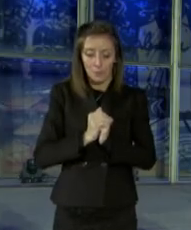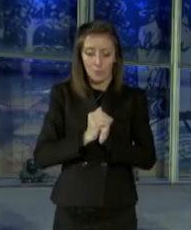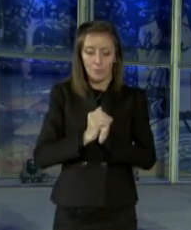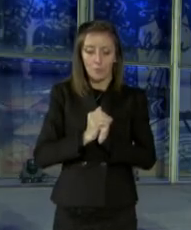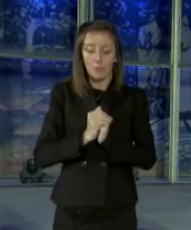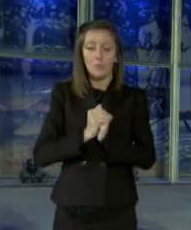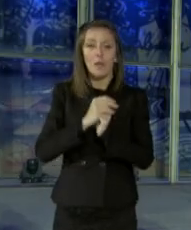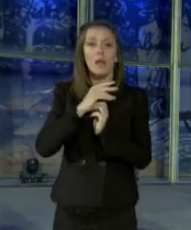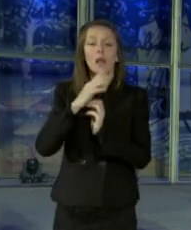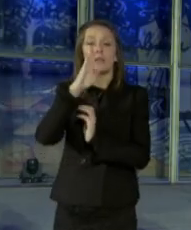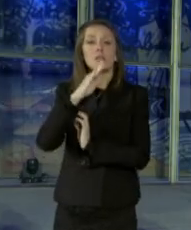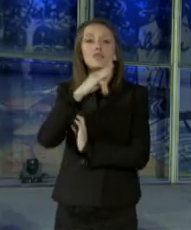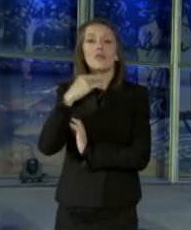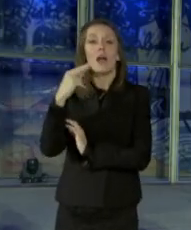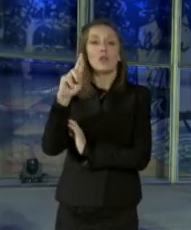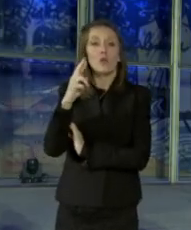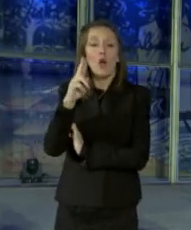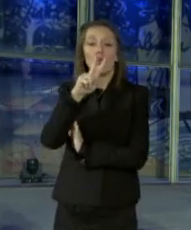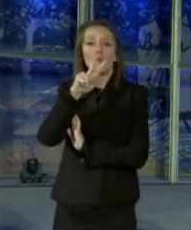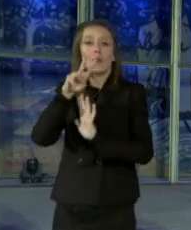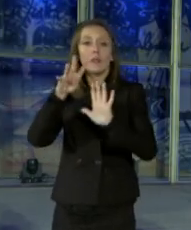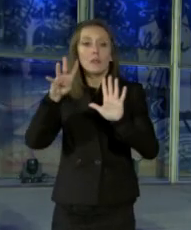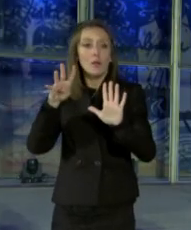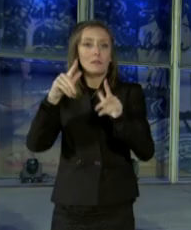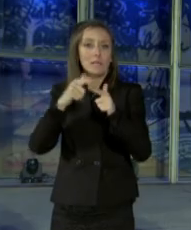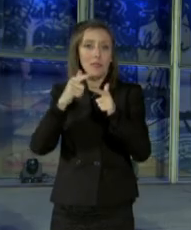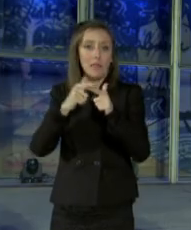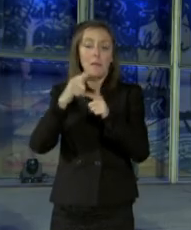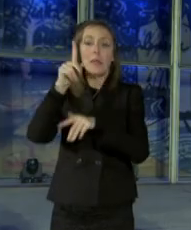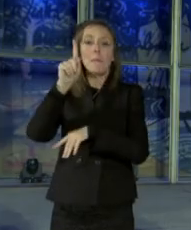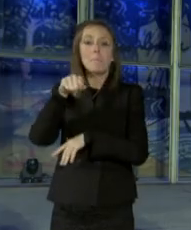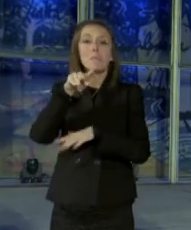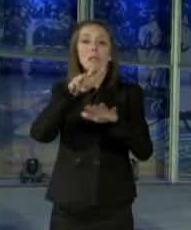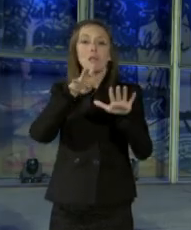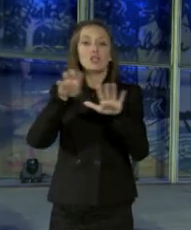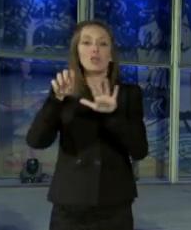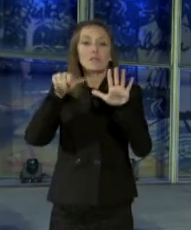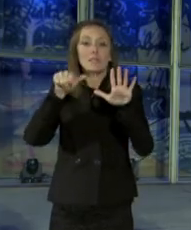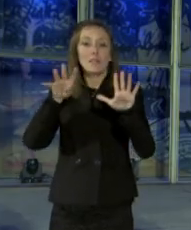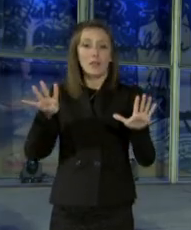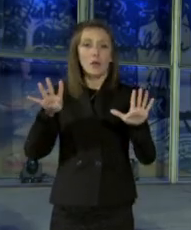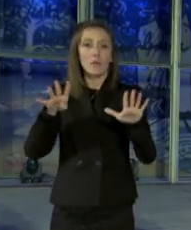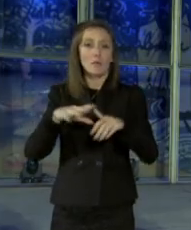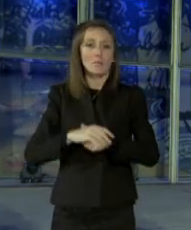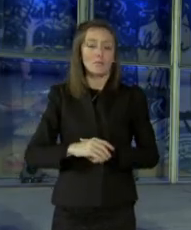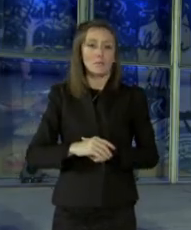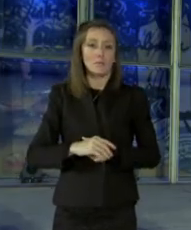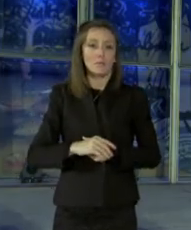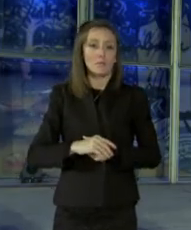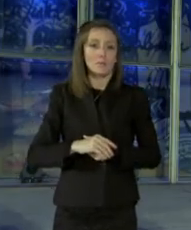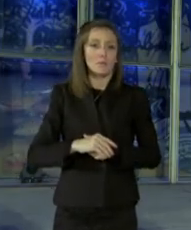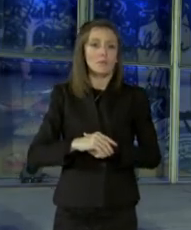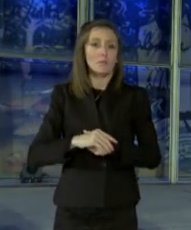san giovanni rotondo 29 settembre 1968 in fede